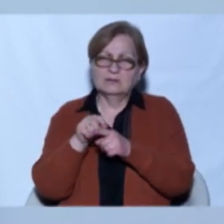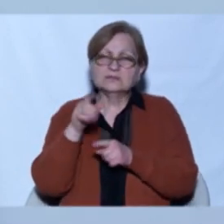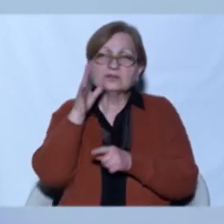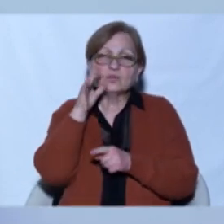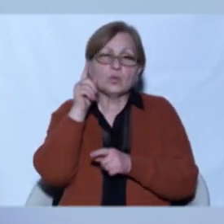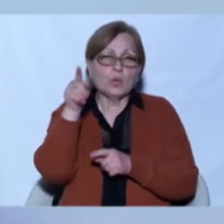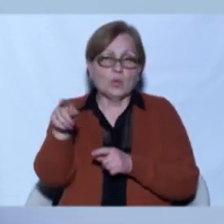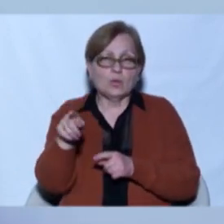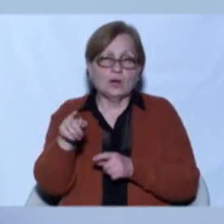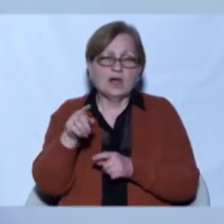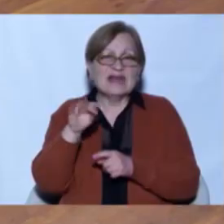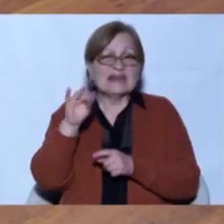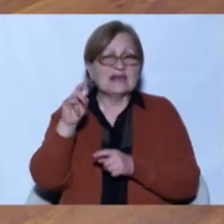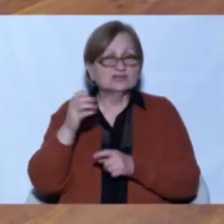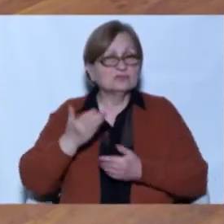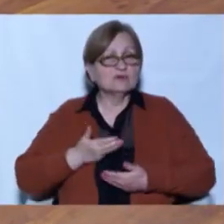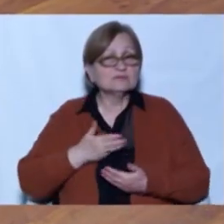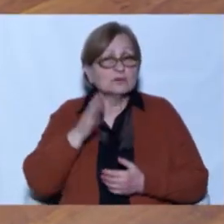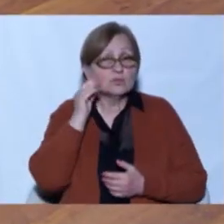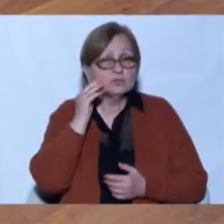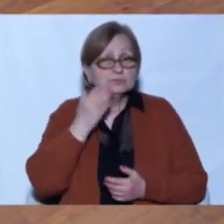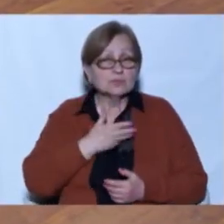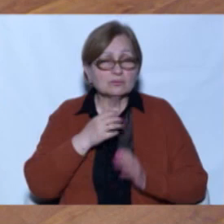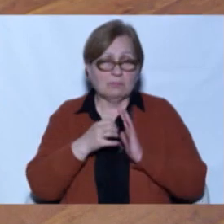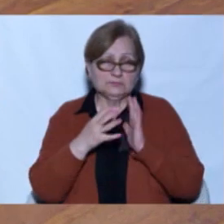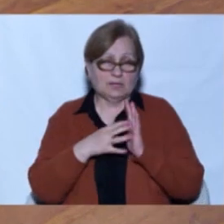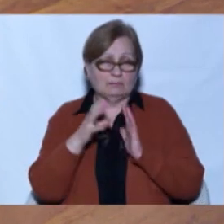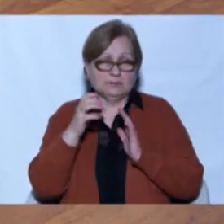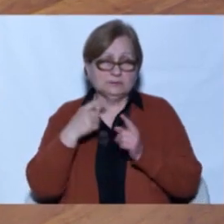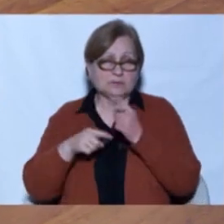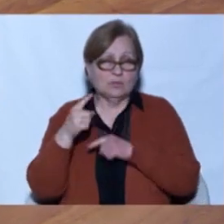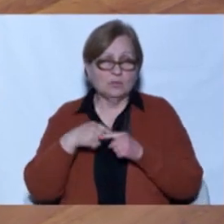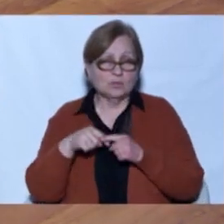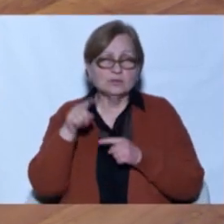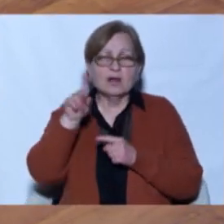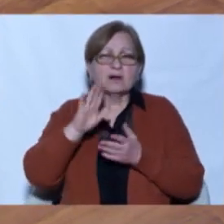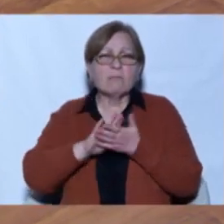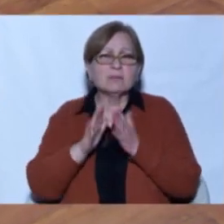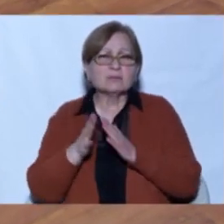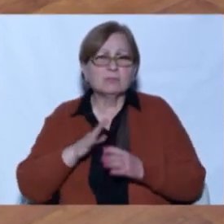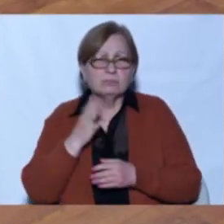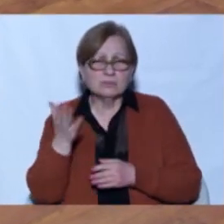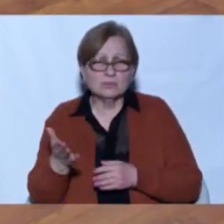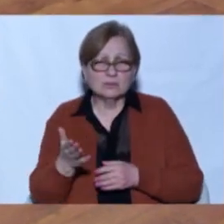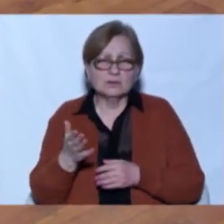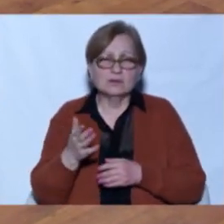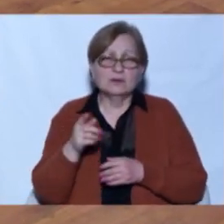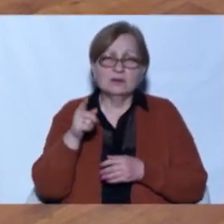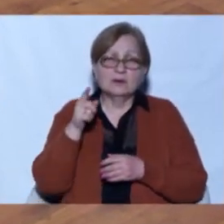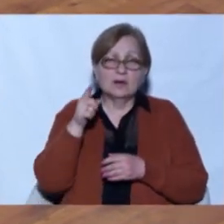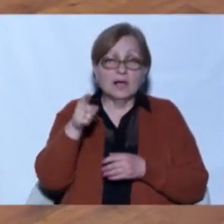ეპოქა, როდის ცხოვრობდა ილია ჭავჭავაძე და რა პირობებში დაწერა მან ეს ლექსი. იმიტომ რომ